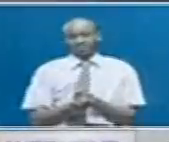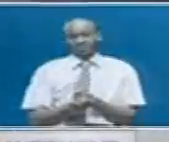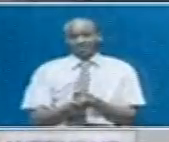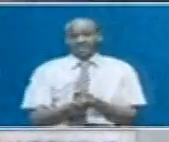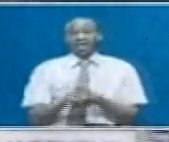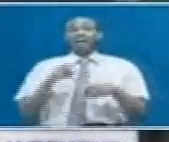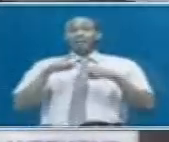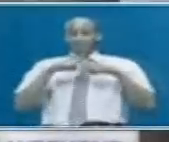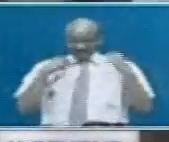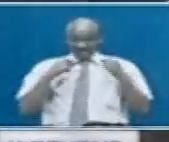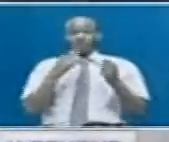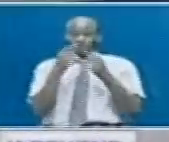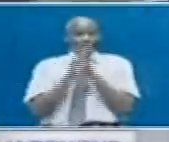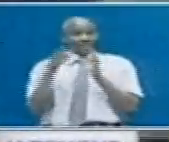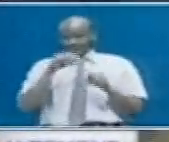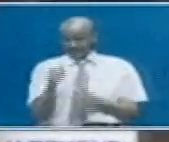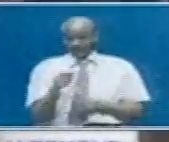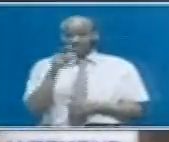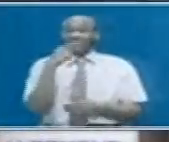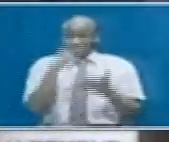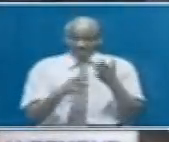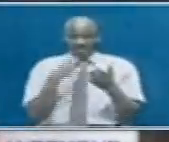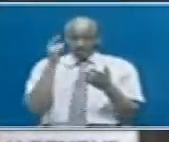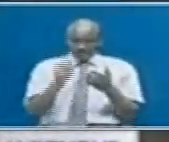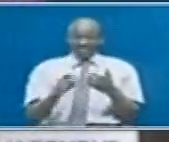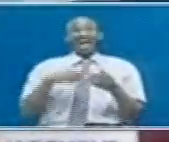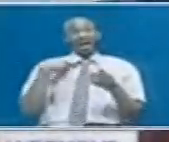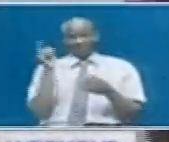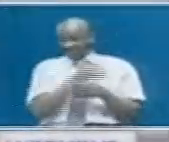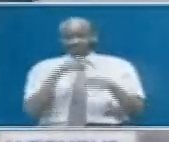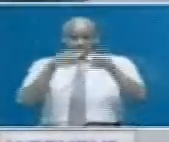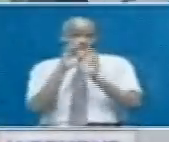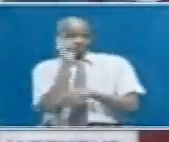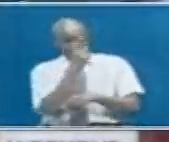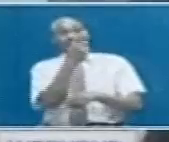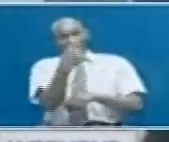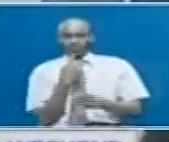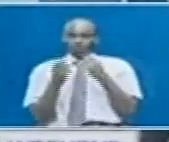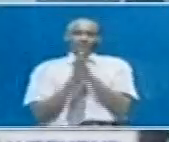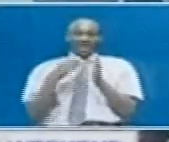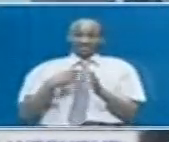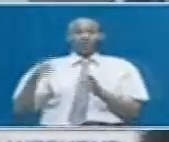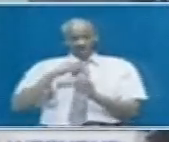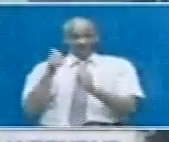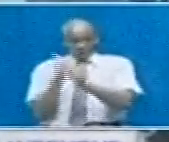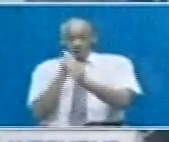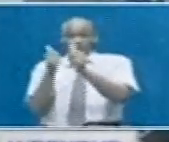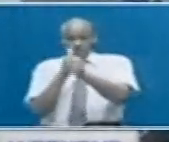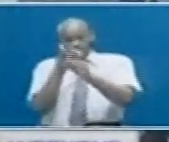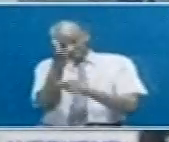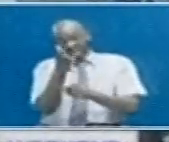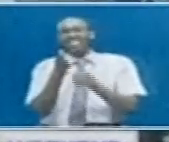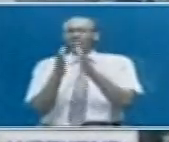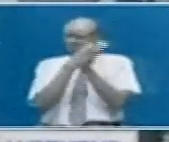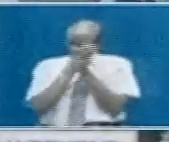Before the pastor can speak to us, he says he has to attend to a funeral service. We follow him. And here, the messages are